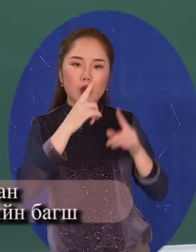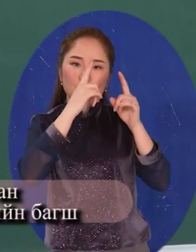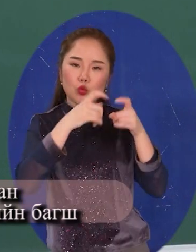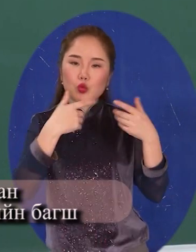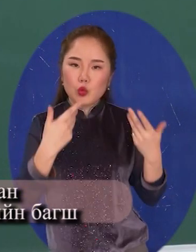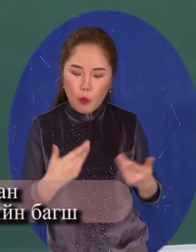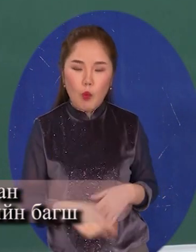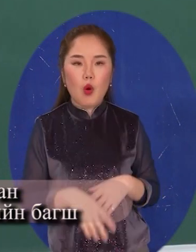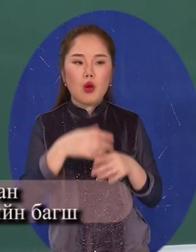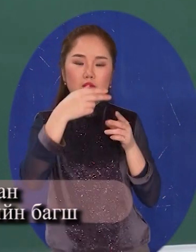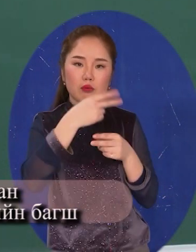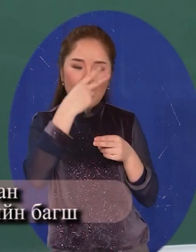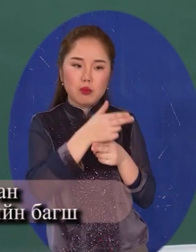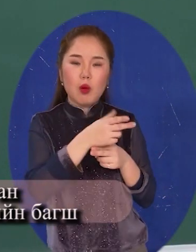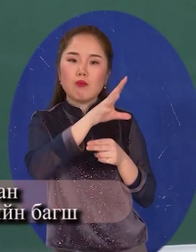болады.